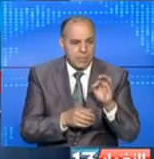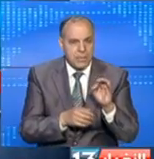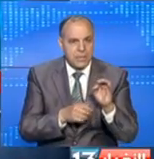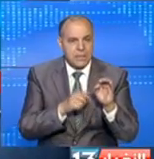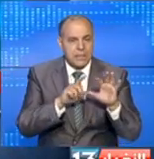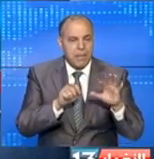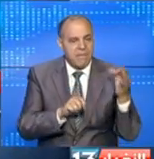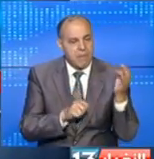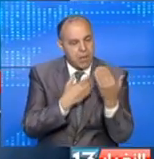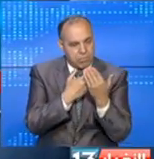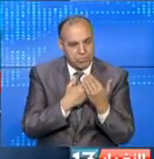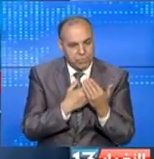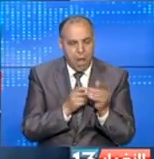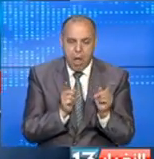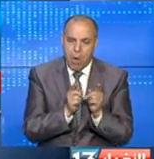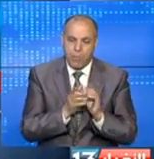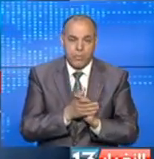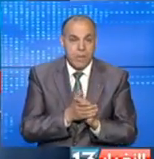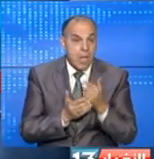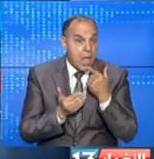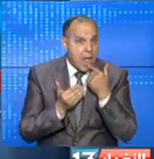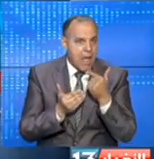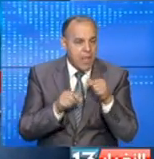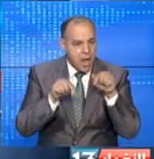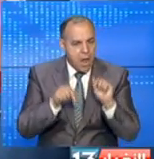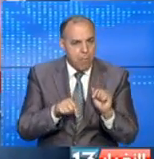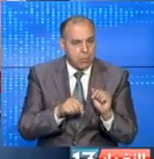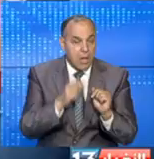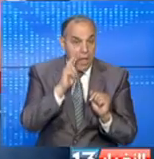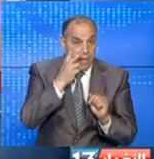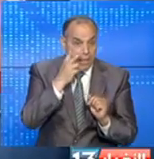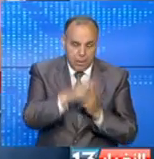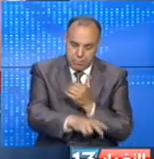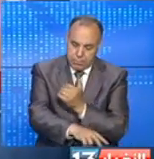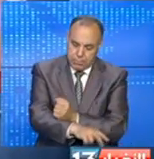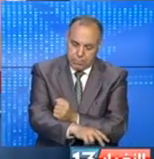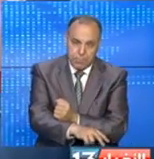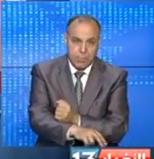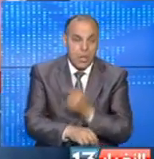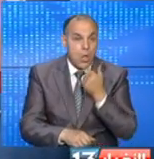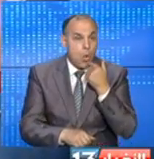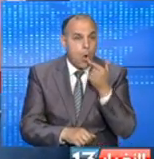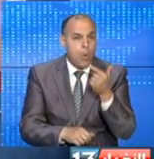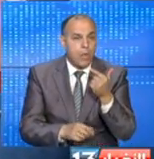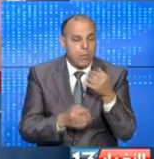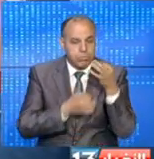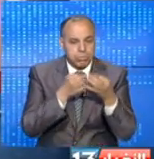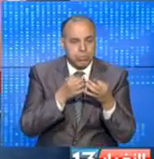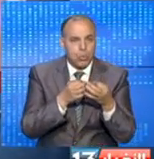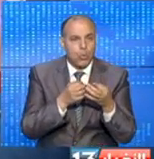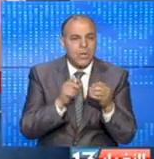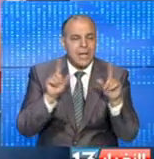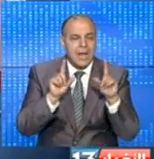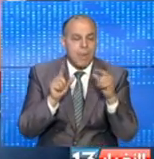وسبعين بالمائه فقط ولذلك يجب اتمام جرعه الجمعه الثانيه واوضح في تصريح لوكاله تونس